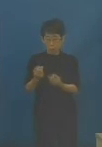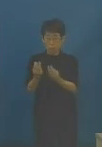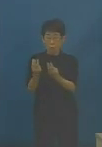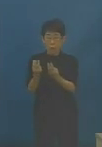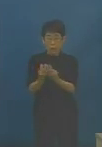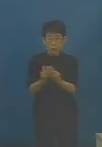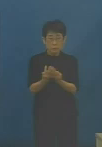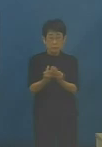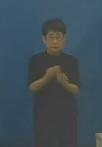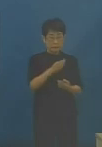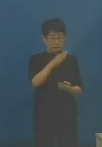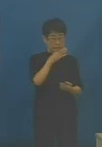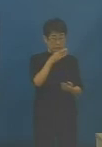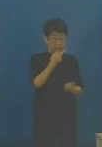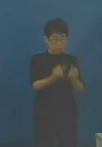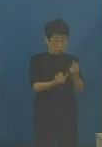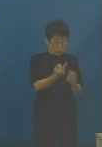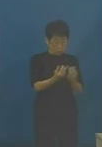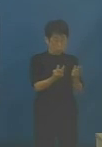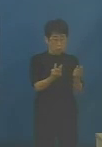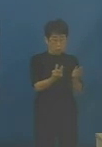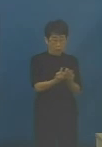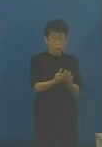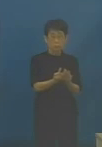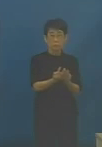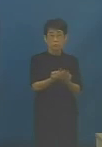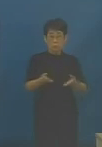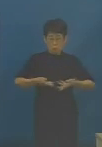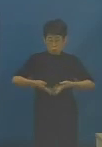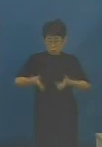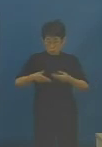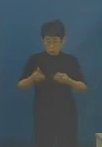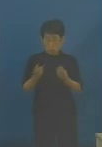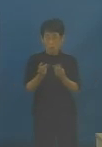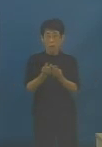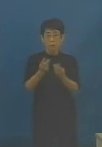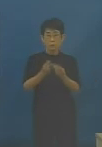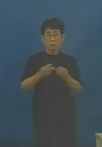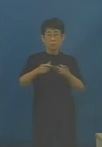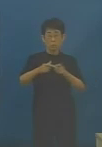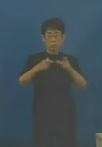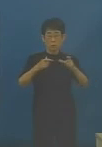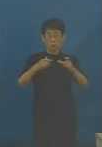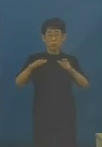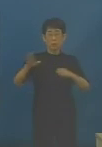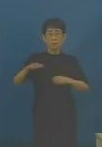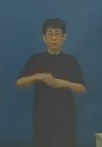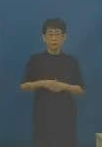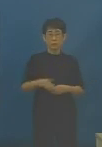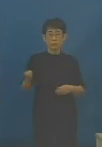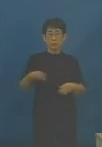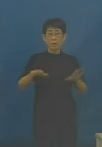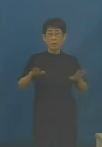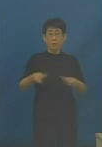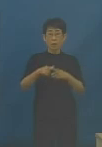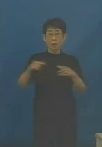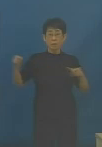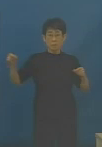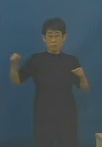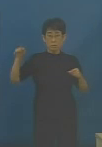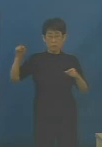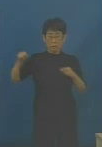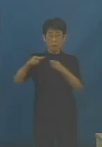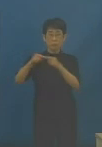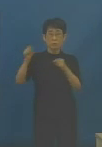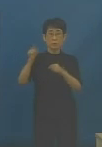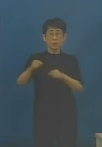あることなどが分かってきております。またあのこの度国が発表しました待機児童数では、鳥